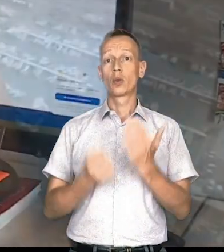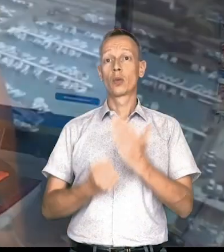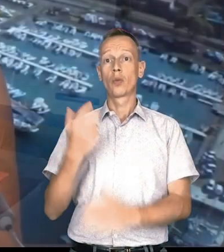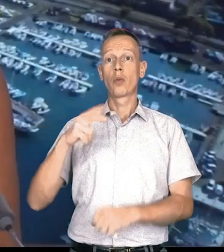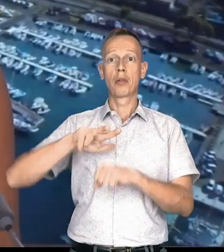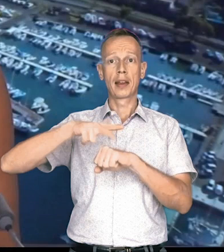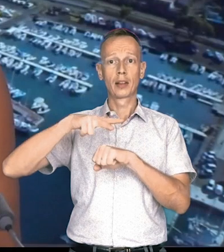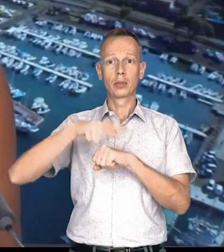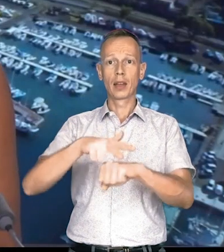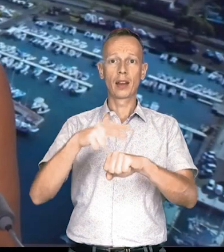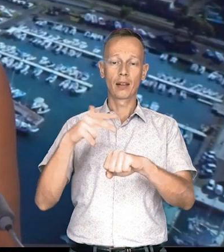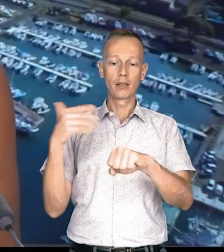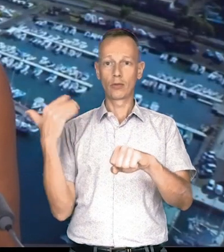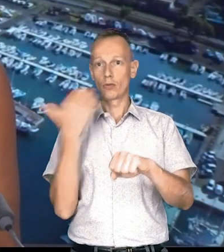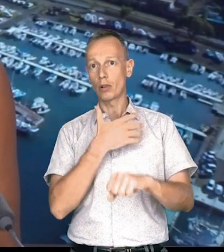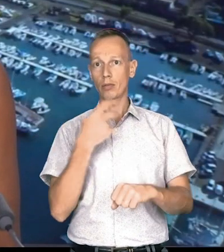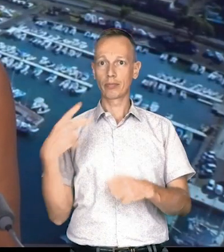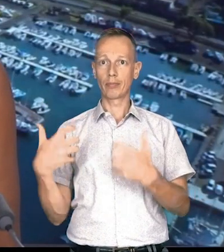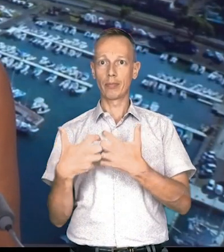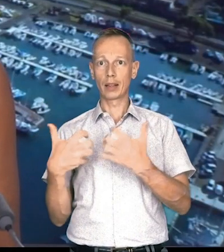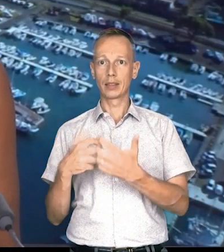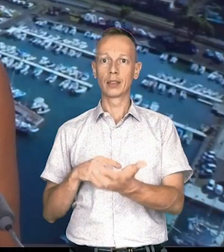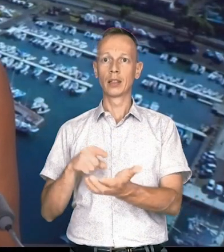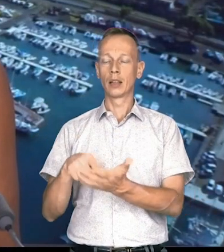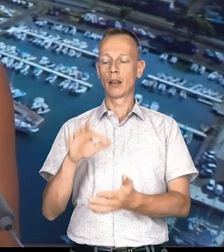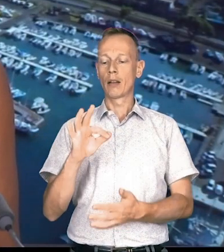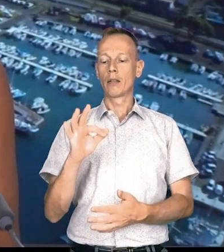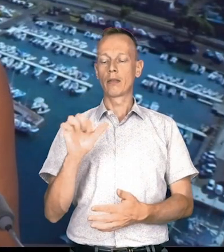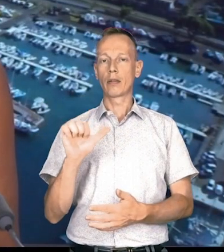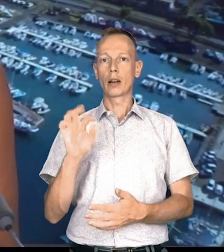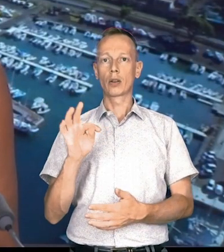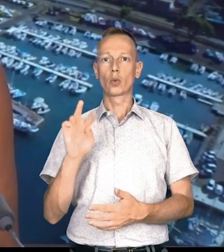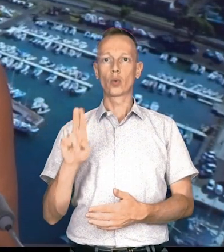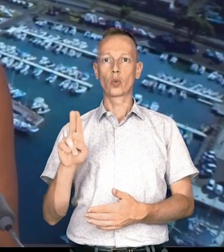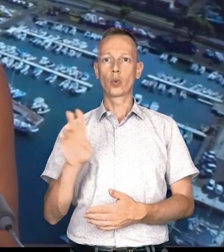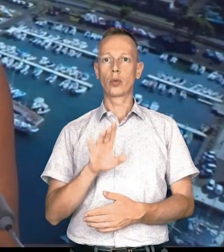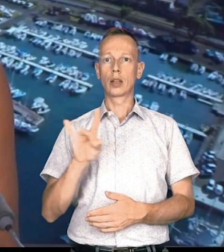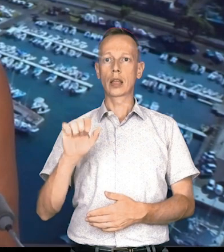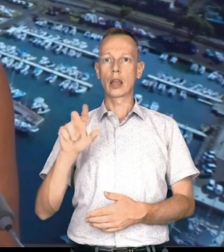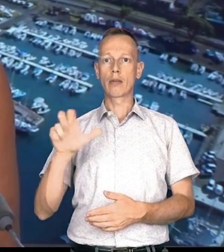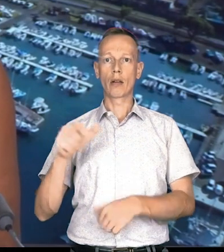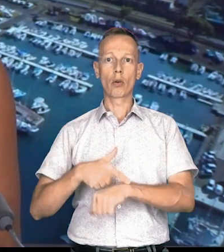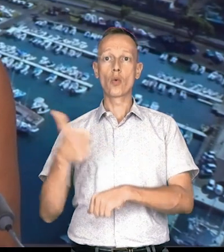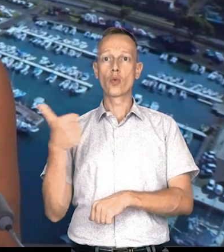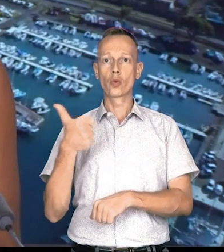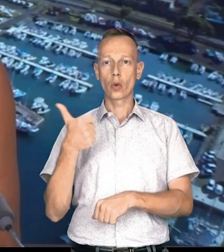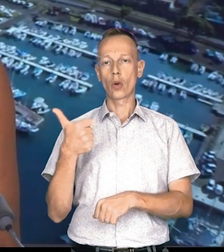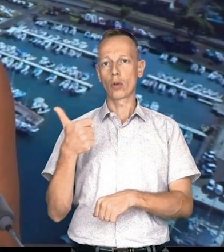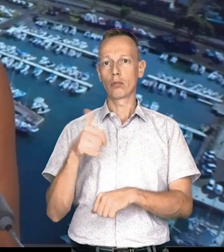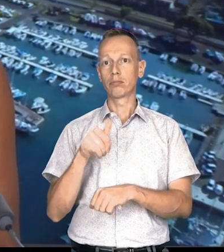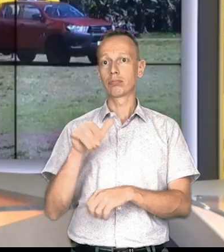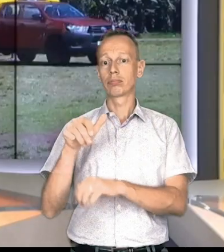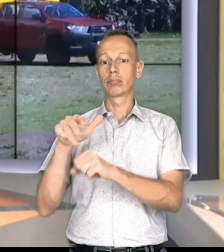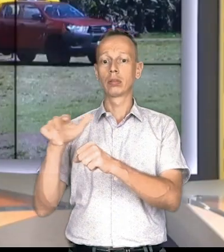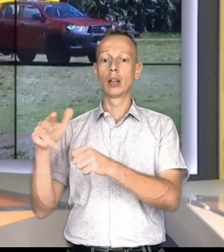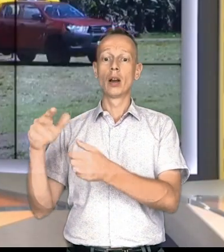soir. Et hier, le nouvel hélicoptère aux couleurs des marquises a été dépêché sur l'île de Fatuhiva aux alentours de 13